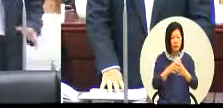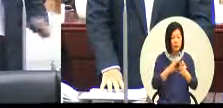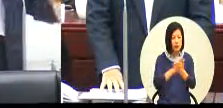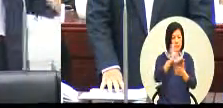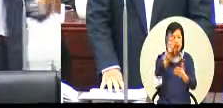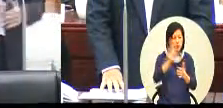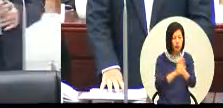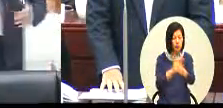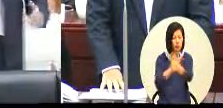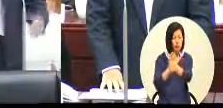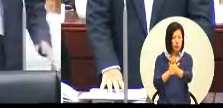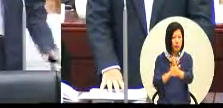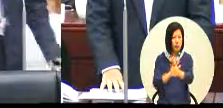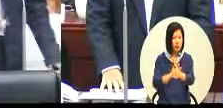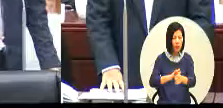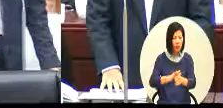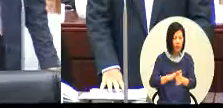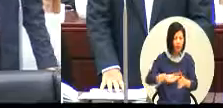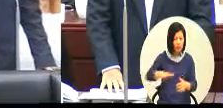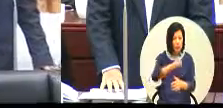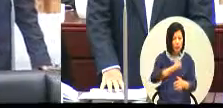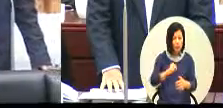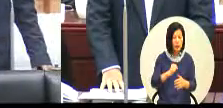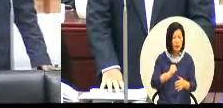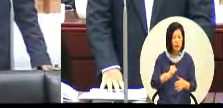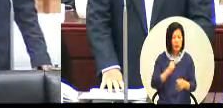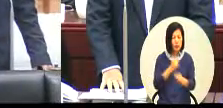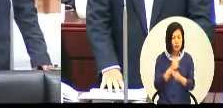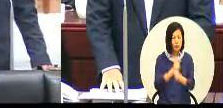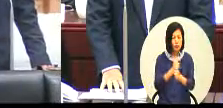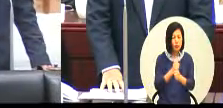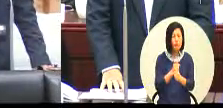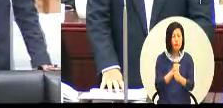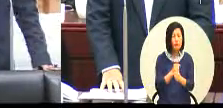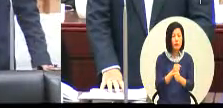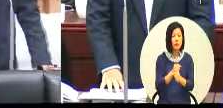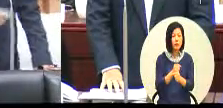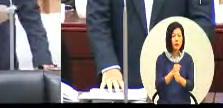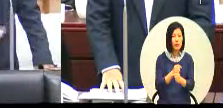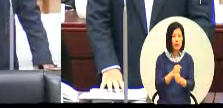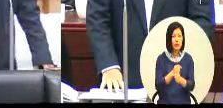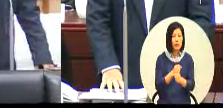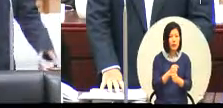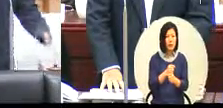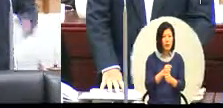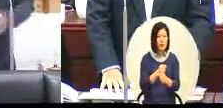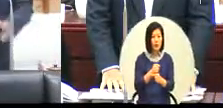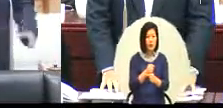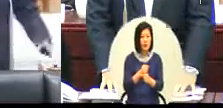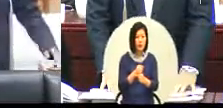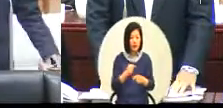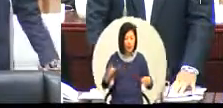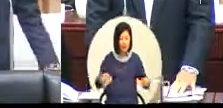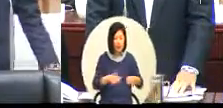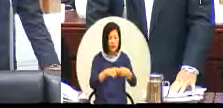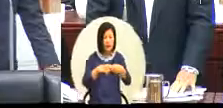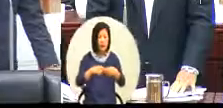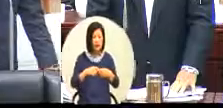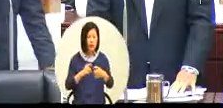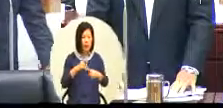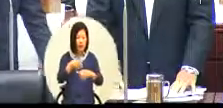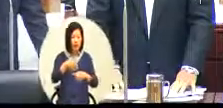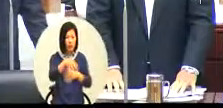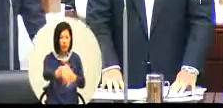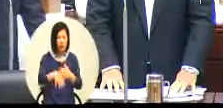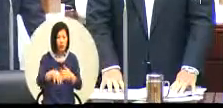来的推动，要整个真正能够到做到组织的一个合纵连横跨局处的一个协商，